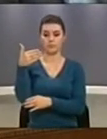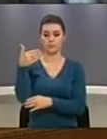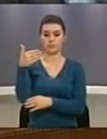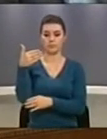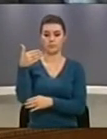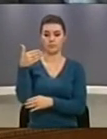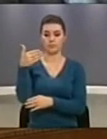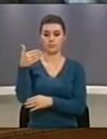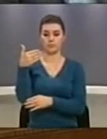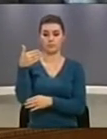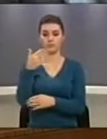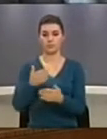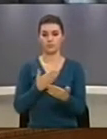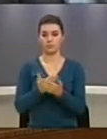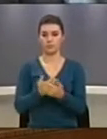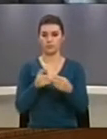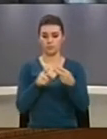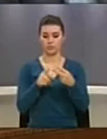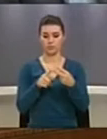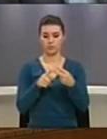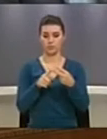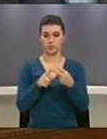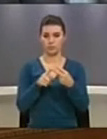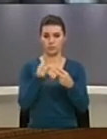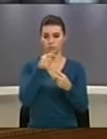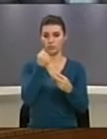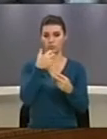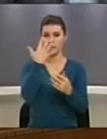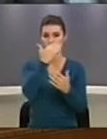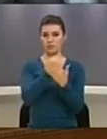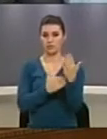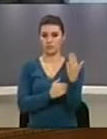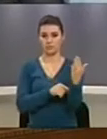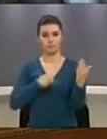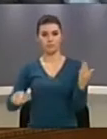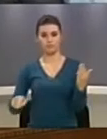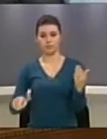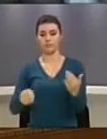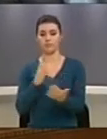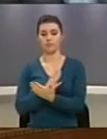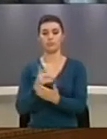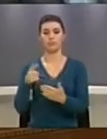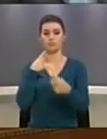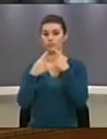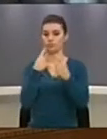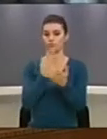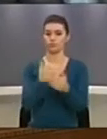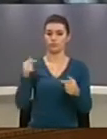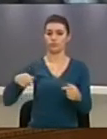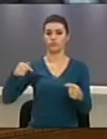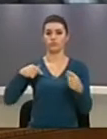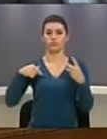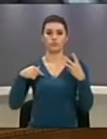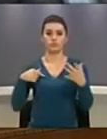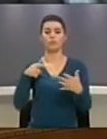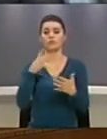propozimit të dytë të amendamentit 5, është e vërtetë që është diskutuar në komision, është diskutuar edhe në seancë disa herë